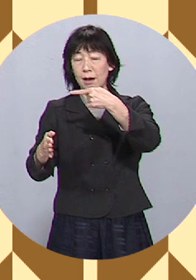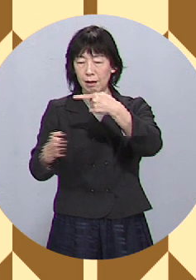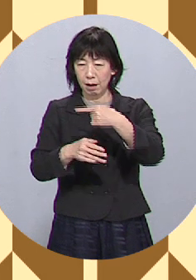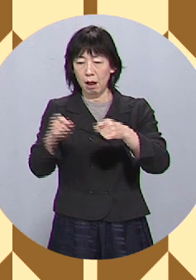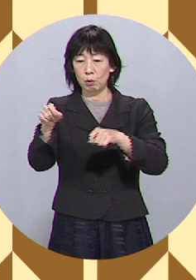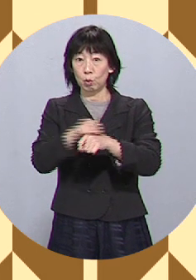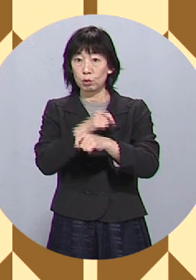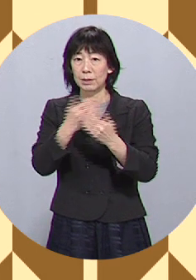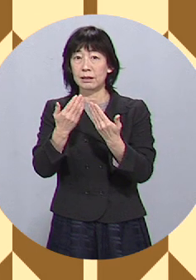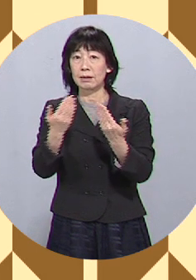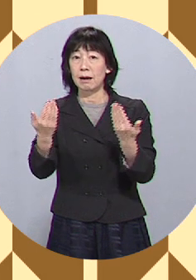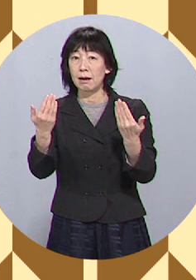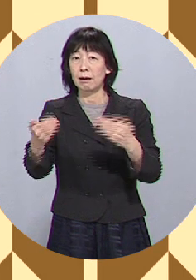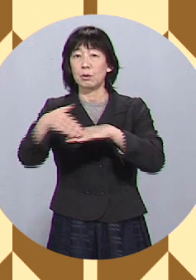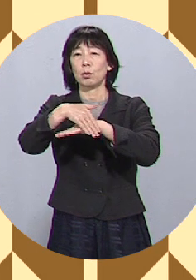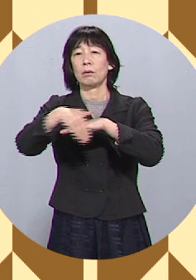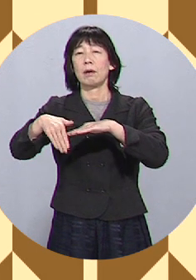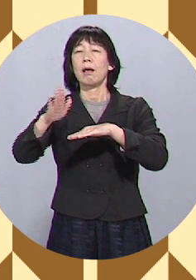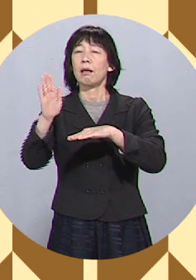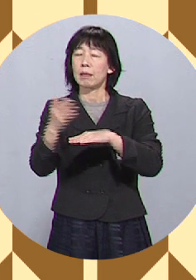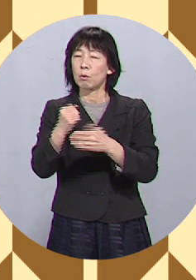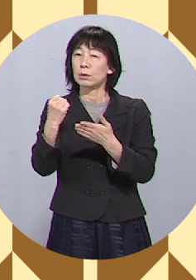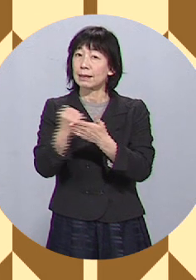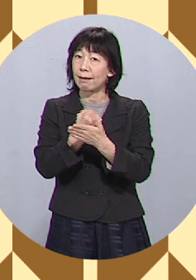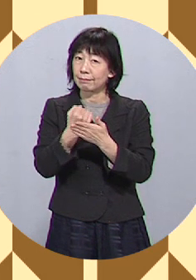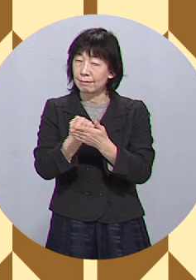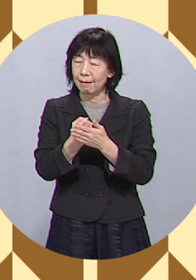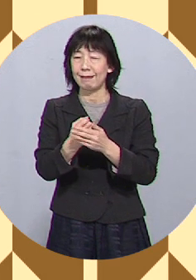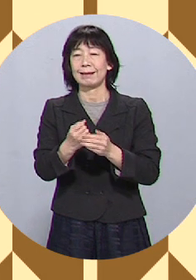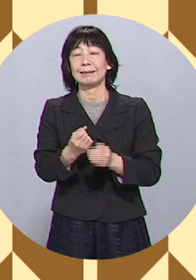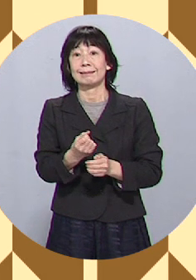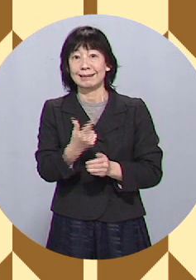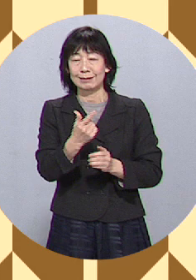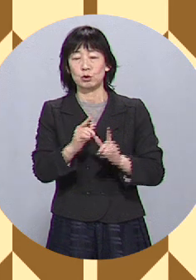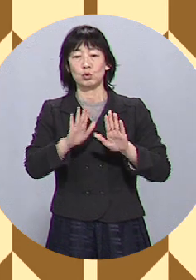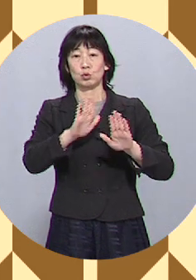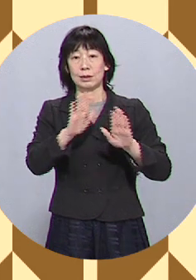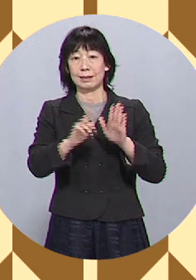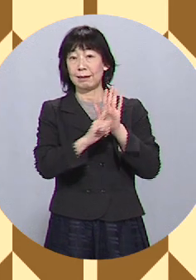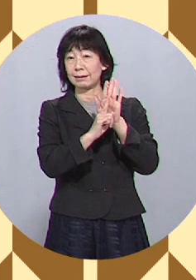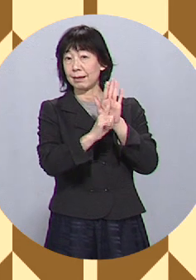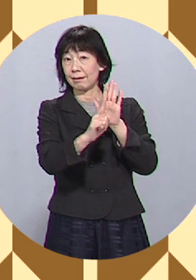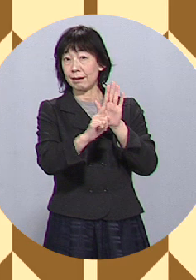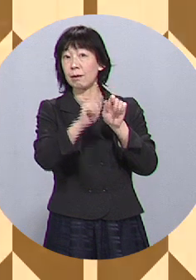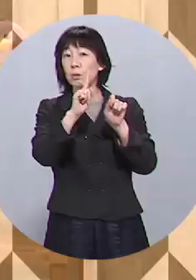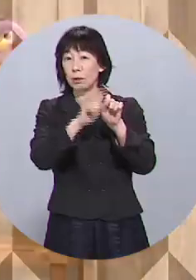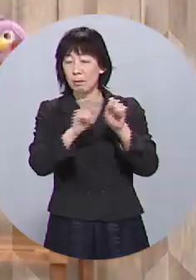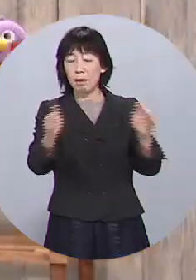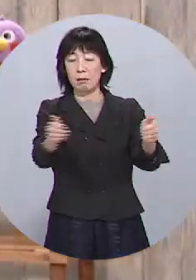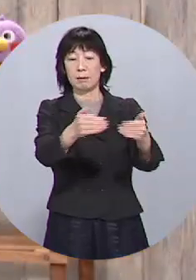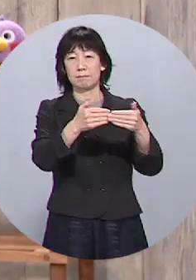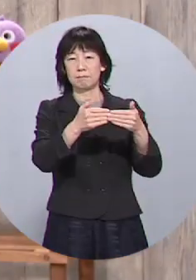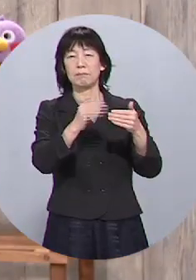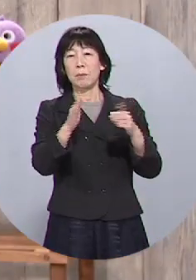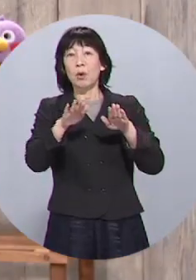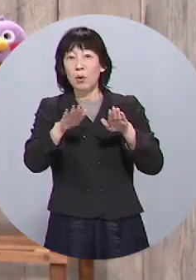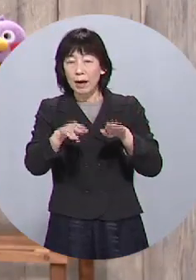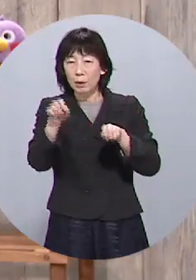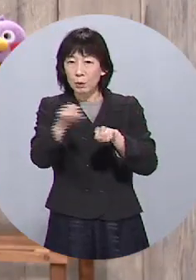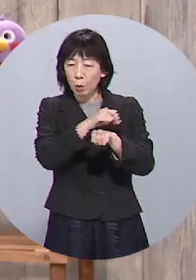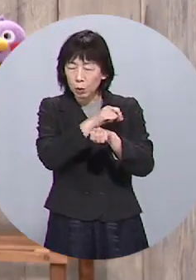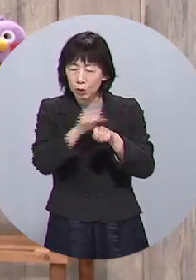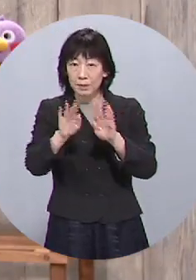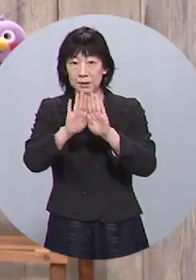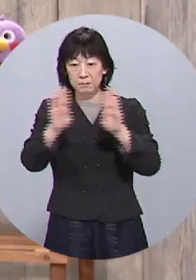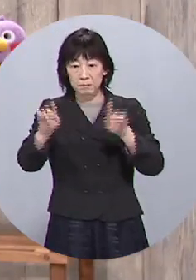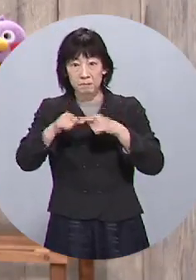予定でした。緊急事態宣言のため現在は休館中なんですが、今回特別に見せていただいた数々の名泉を